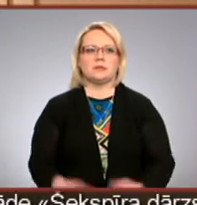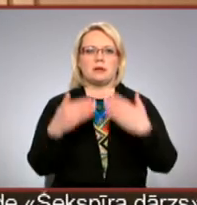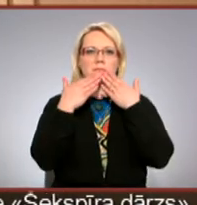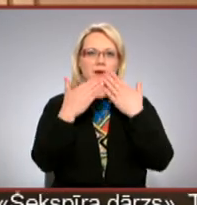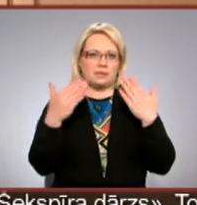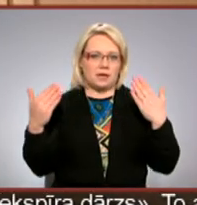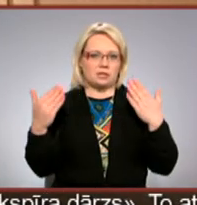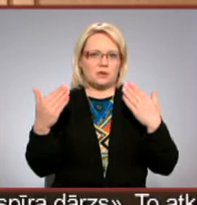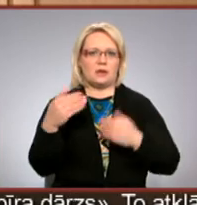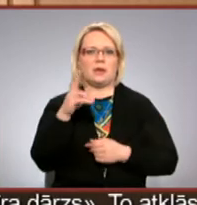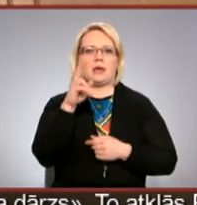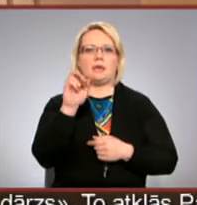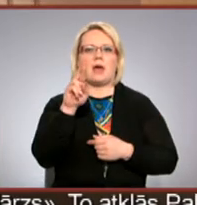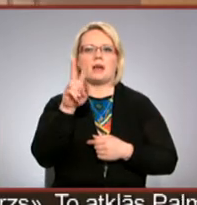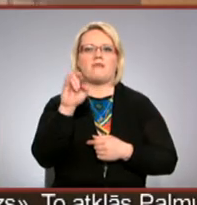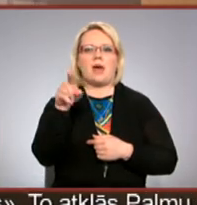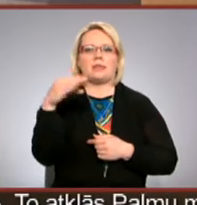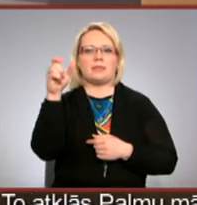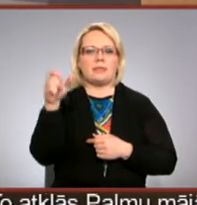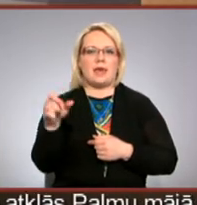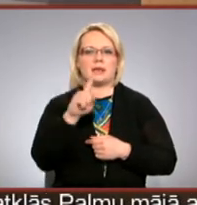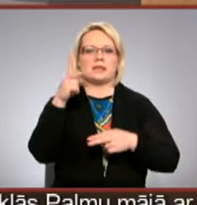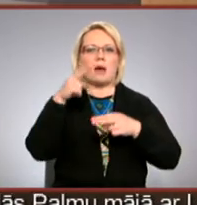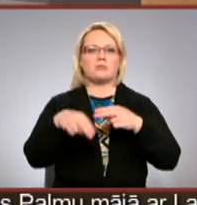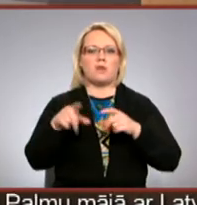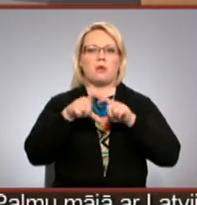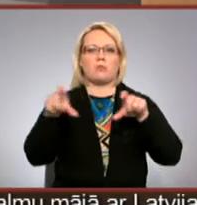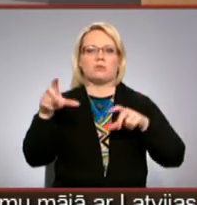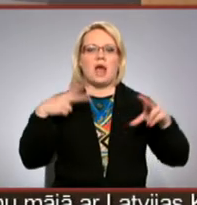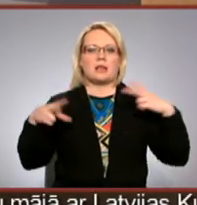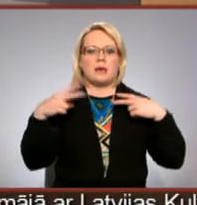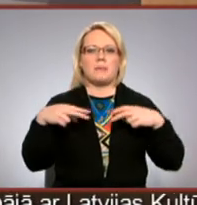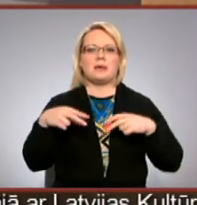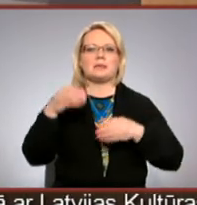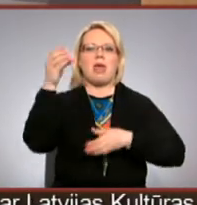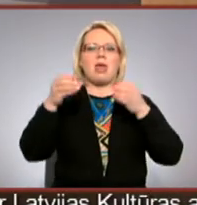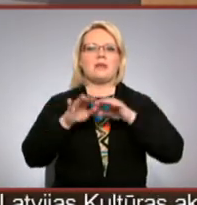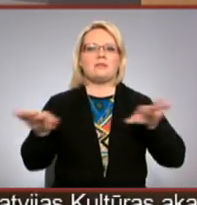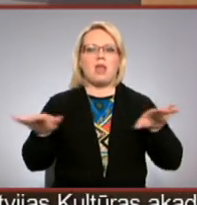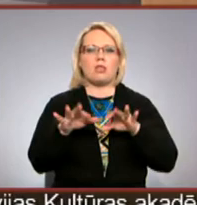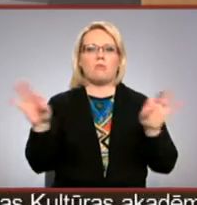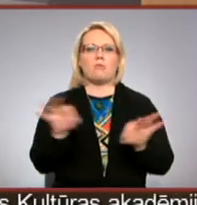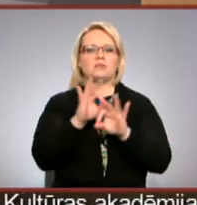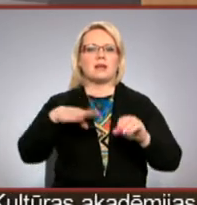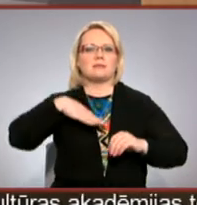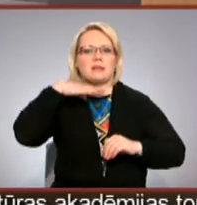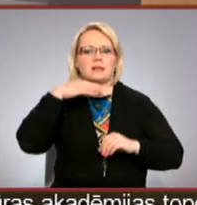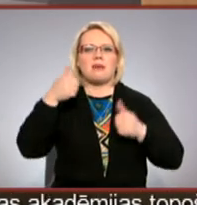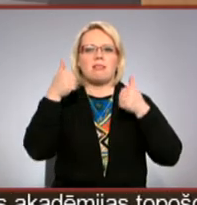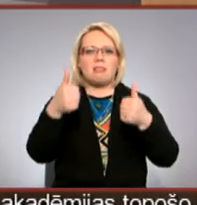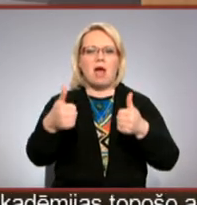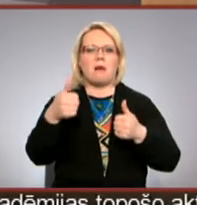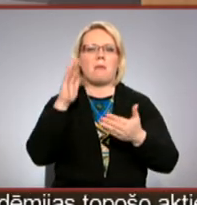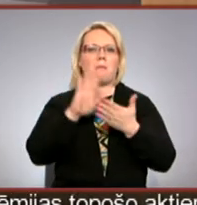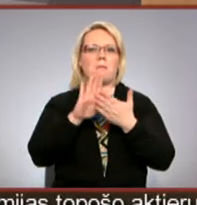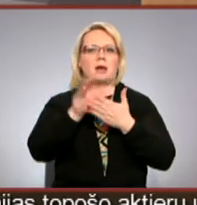Pateicoties Irēnai Narvētei, kas savulaik ir absolvējusi mūzikas akadēmijas ērģeļu mūzikas klasi, bijusi laba Jāzepa Vītola